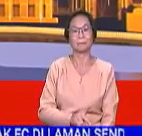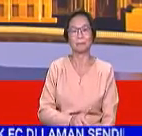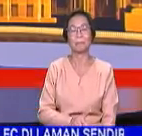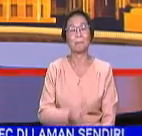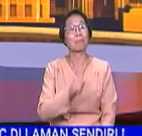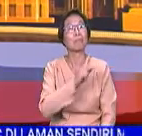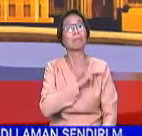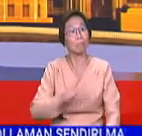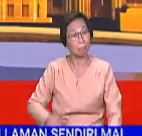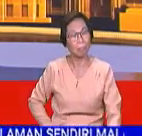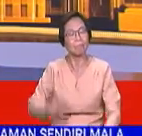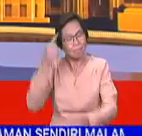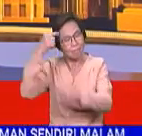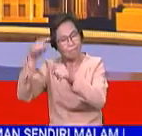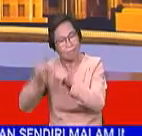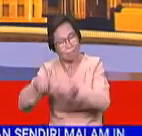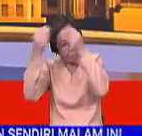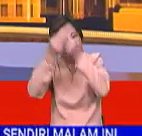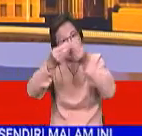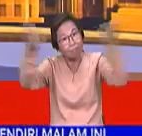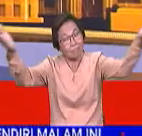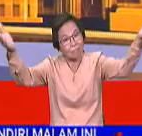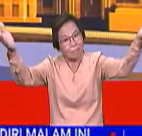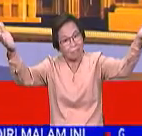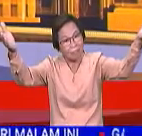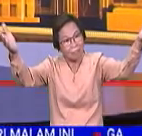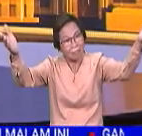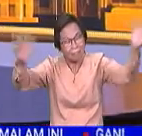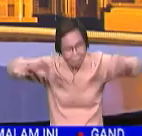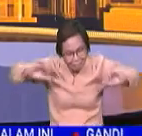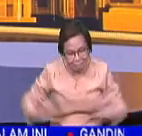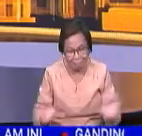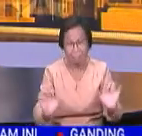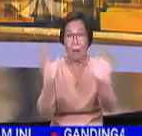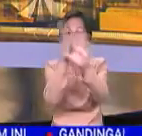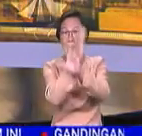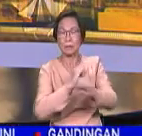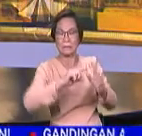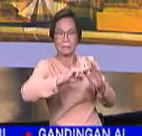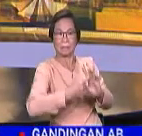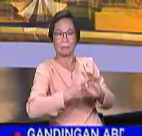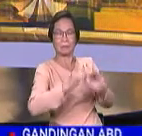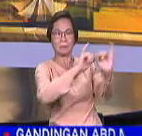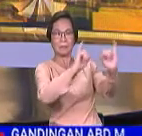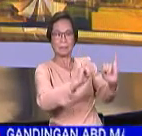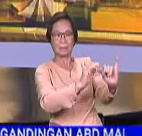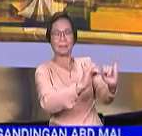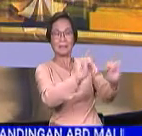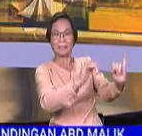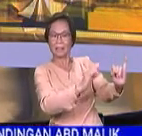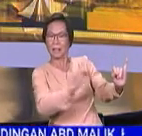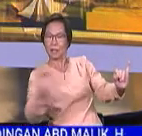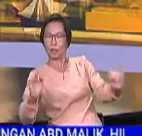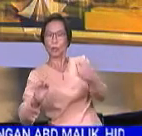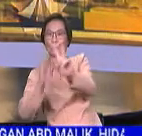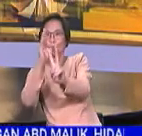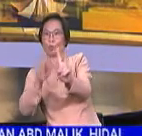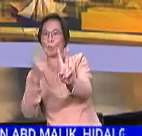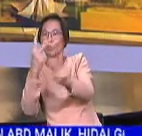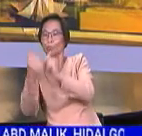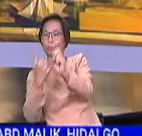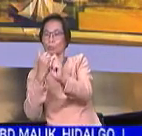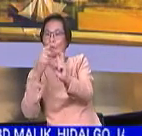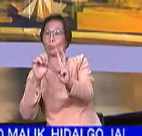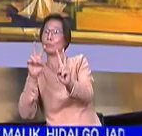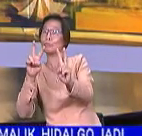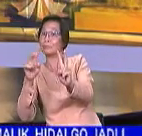Mustafa bila Syah berkenan mengistirahatkan proklamasi darurat Rawa bermula istri hingga dua Februari tahun